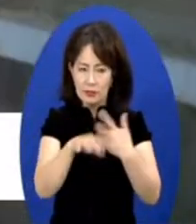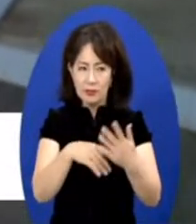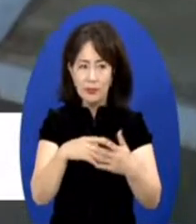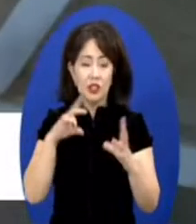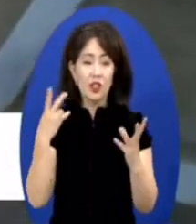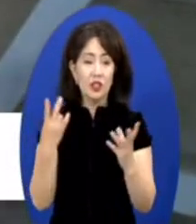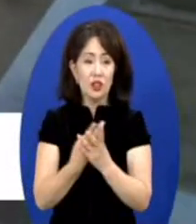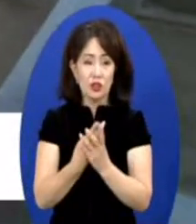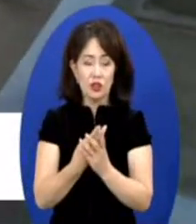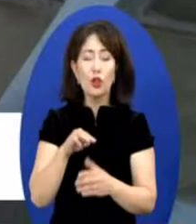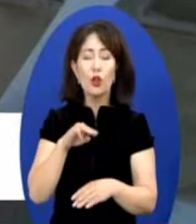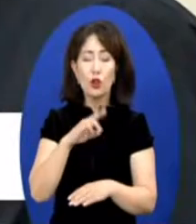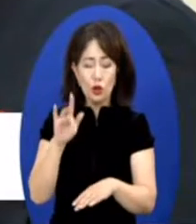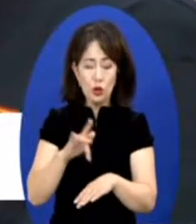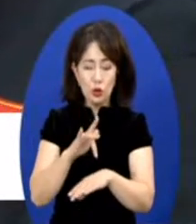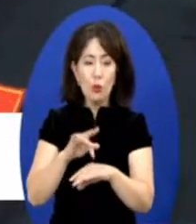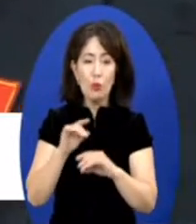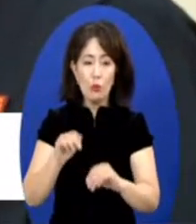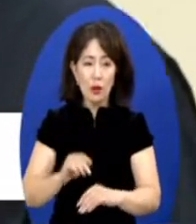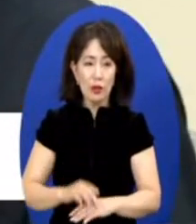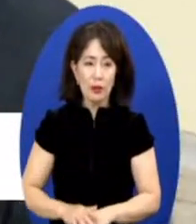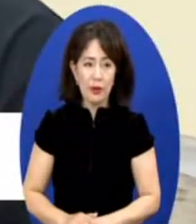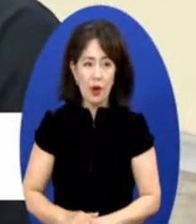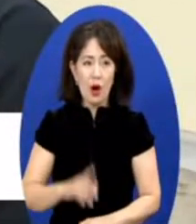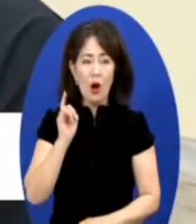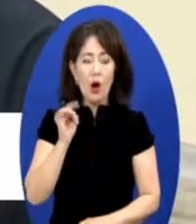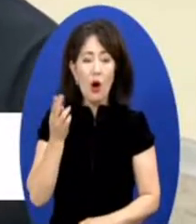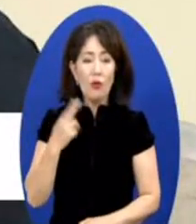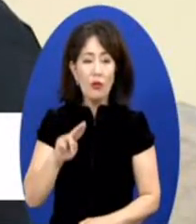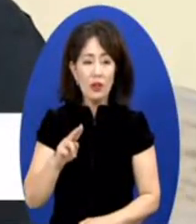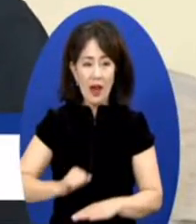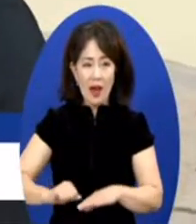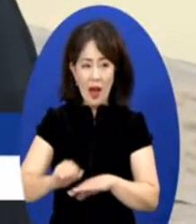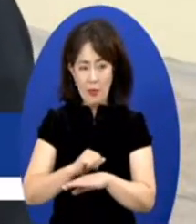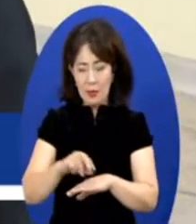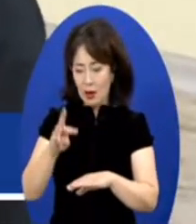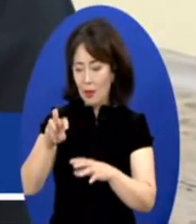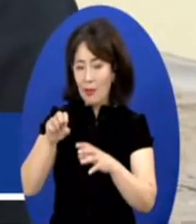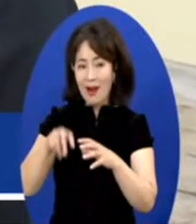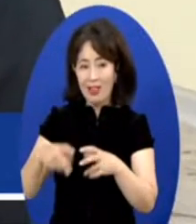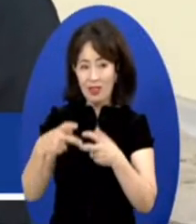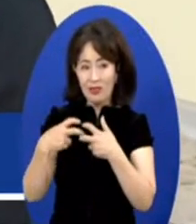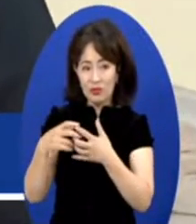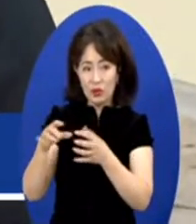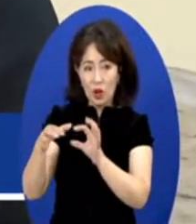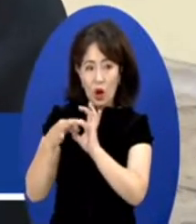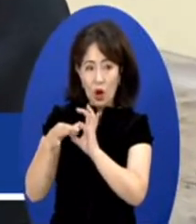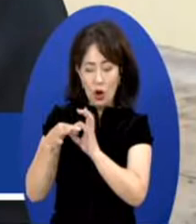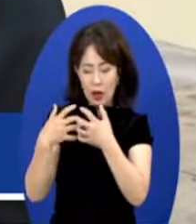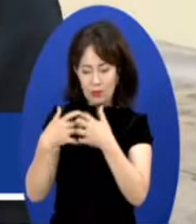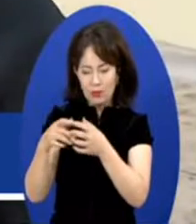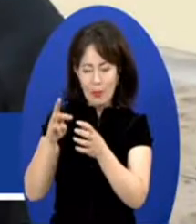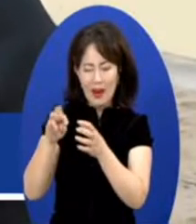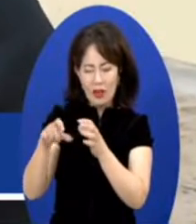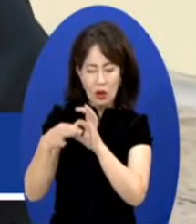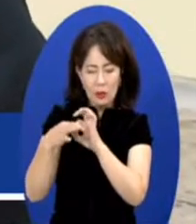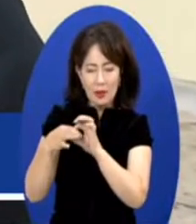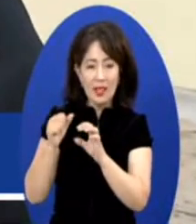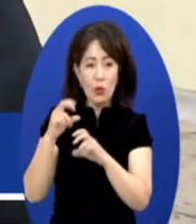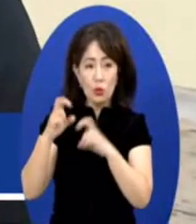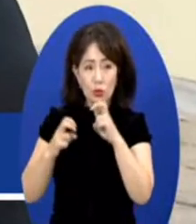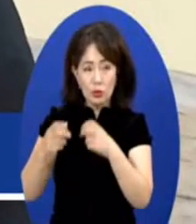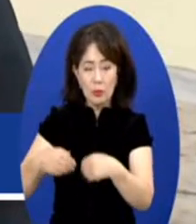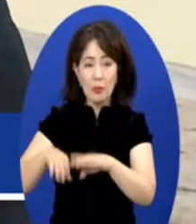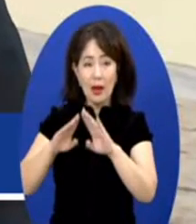нэгдсэн цогцлбор болох юм. Ховд аймгийн баруун бүсийн малын галтай түүхэн эдийг боловсруулах аж үйлдвэрийн парк байгуулах